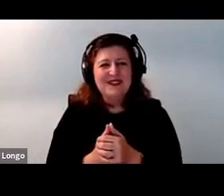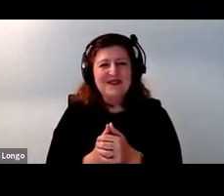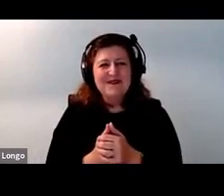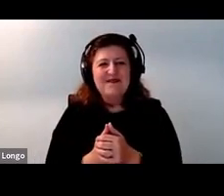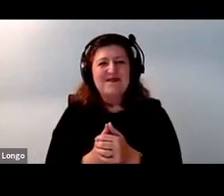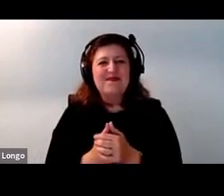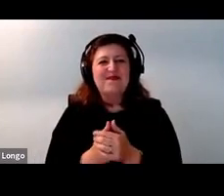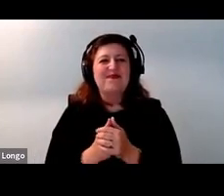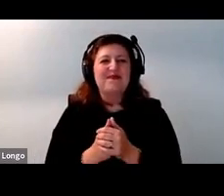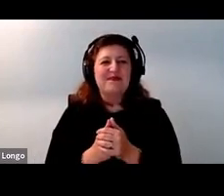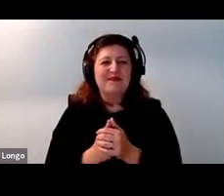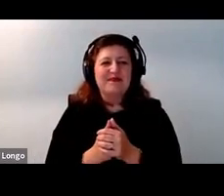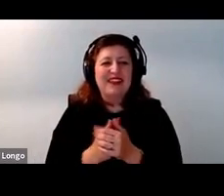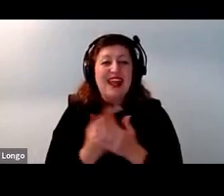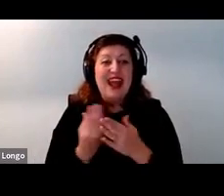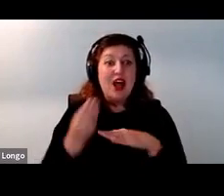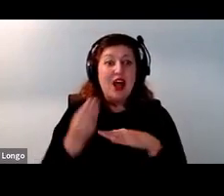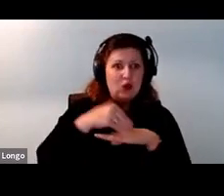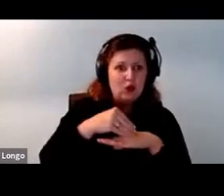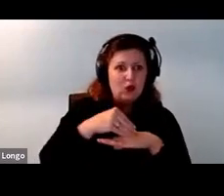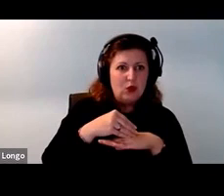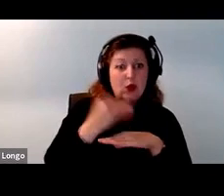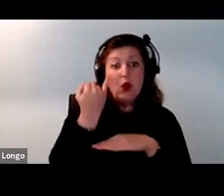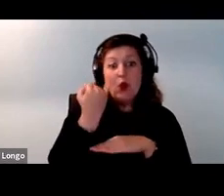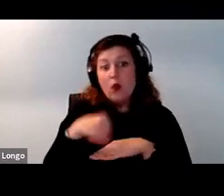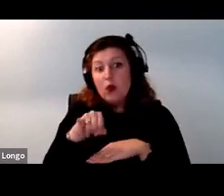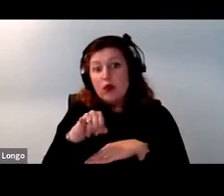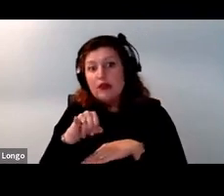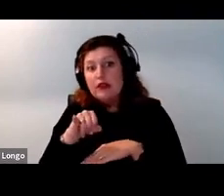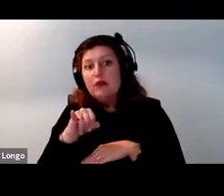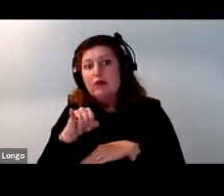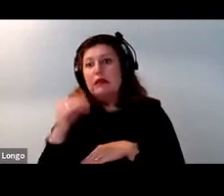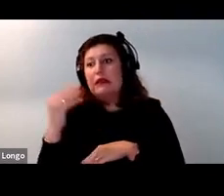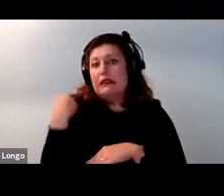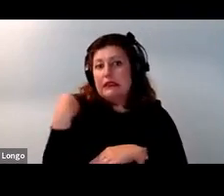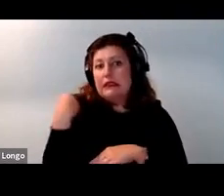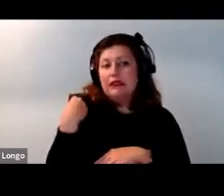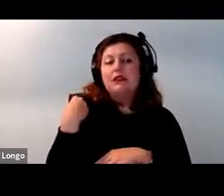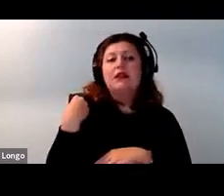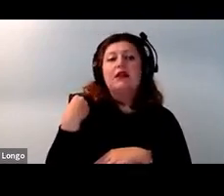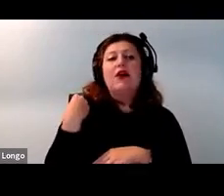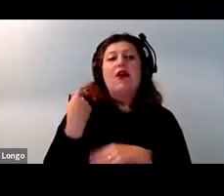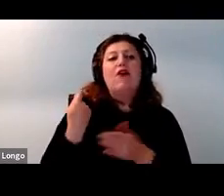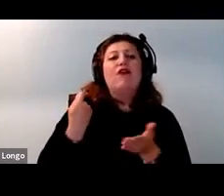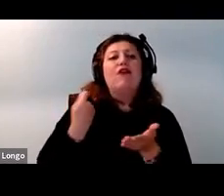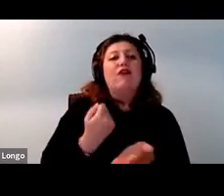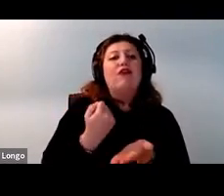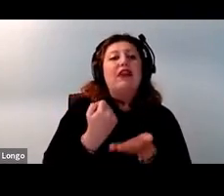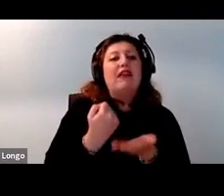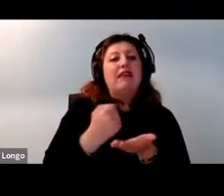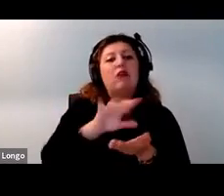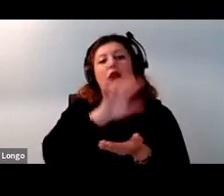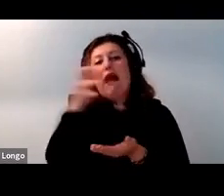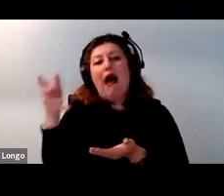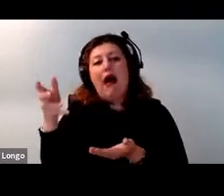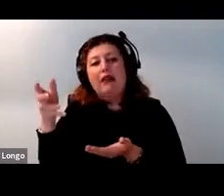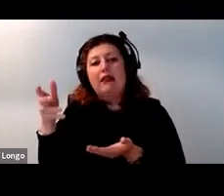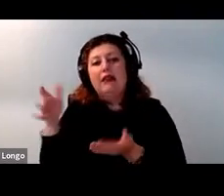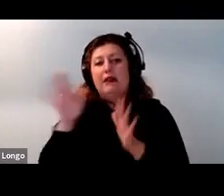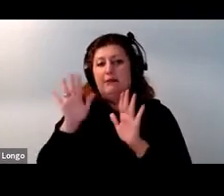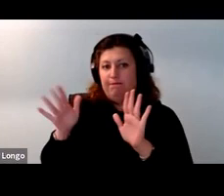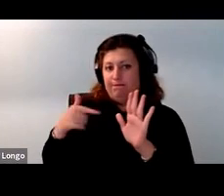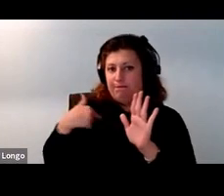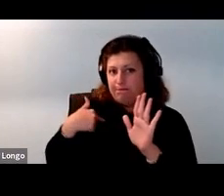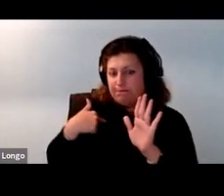aggiungo, allora Antonio chiedeva altri finanziatori, allora aggiungo che questo progetto